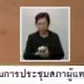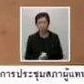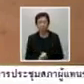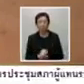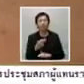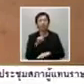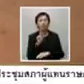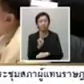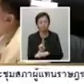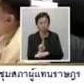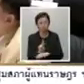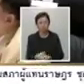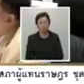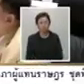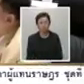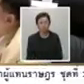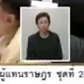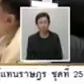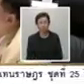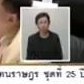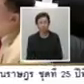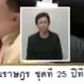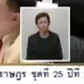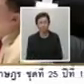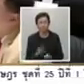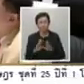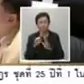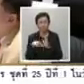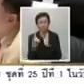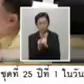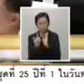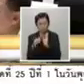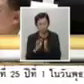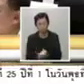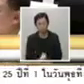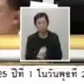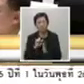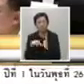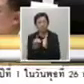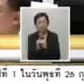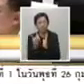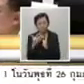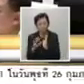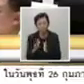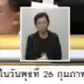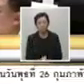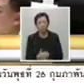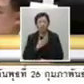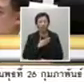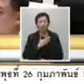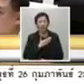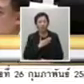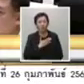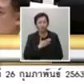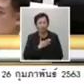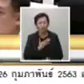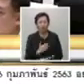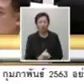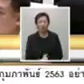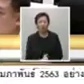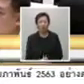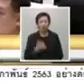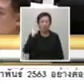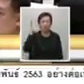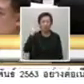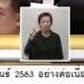คะเมื่อประมาณ1ชั่วโมงแล้วนะคะที่ผ่านมาเนี่ยเรายังไม่สามารถที่จะเดินหน้าส